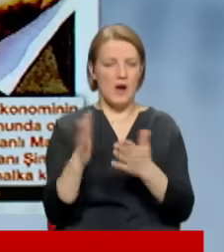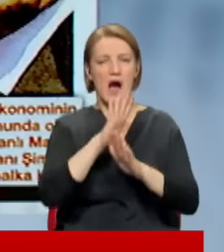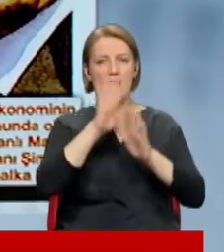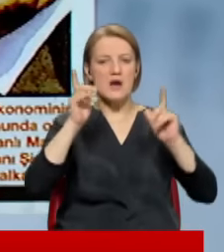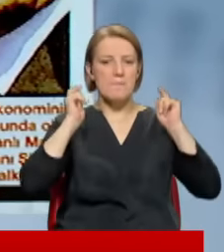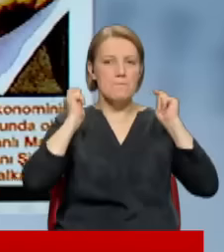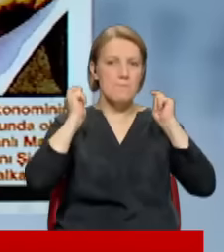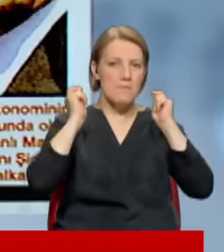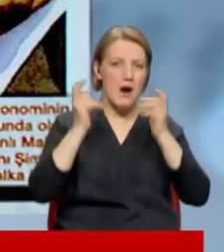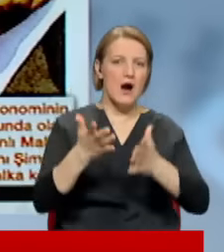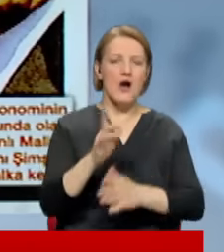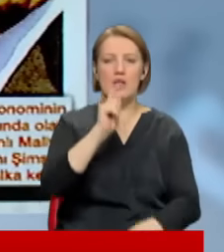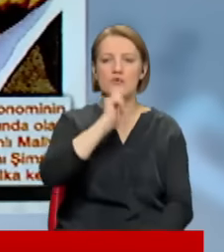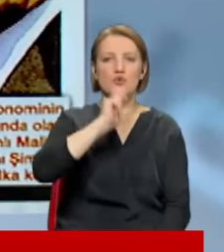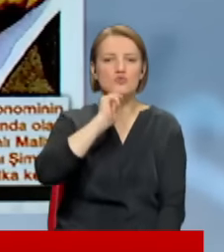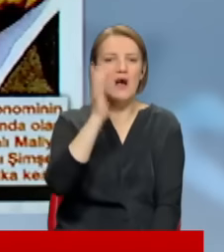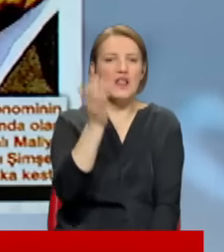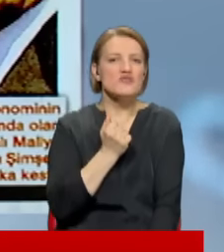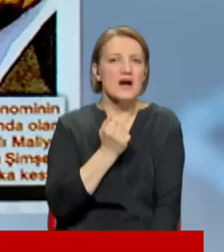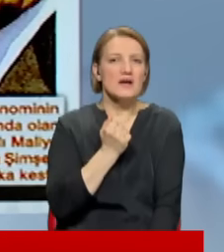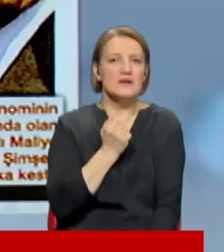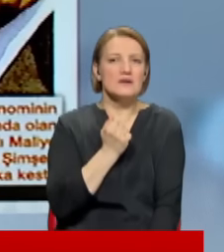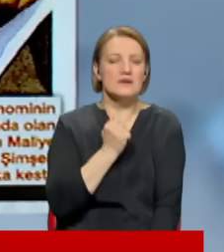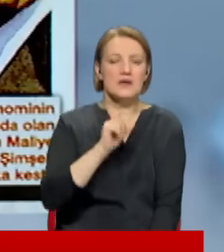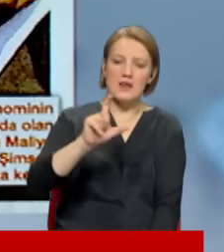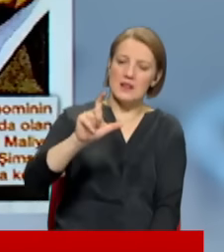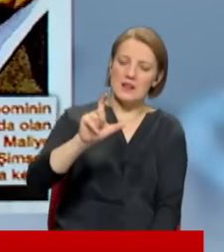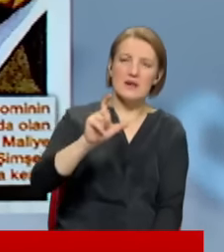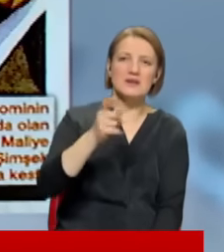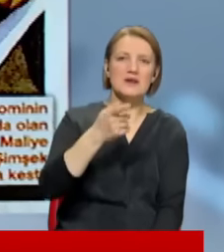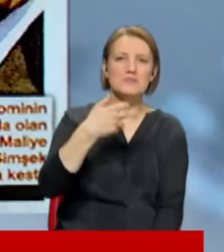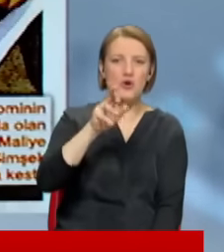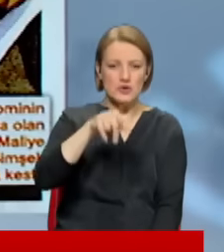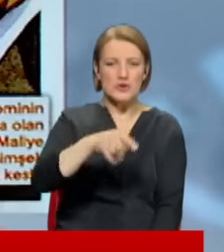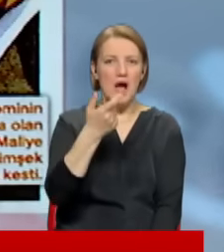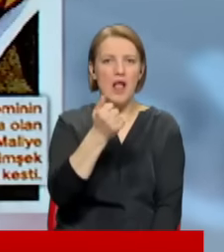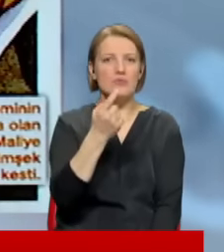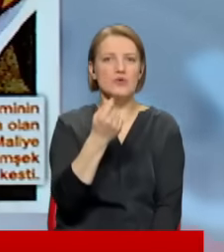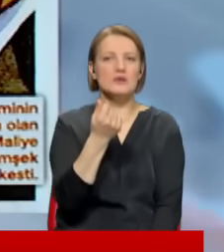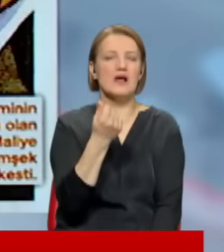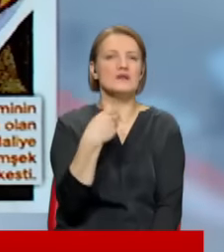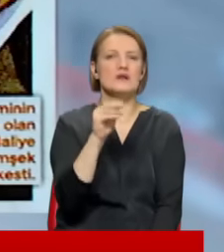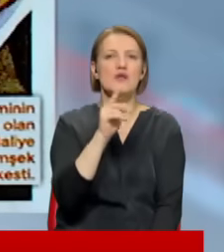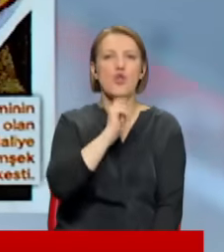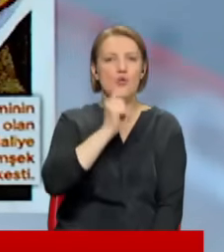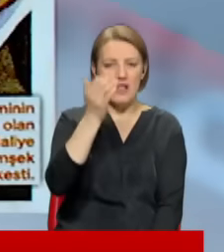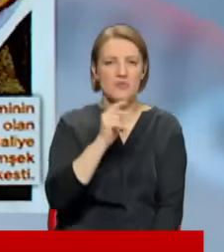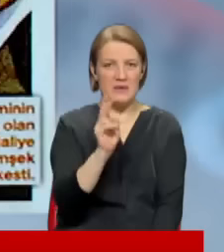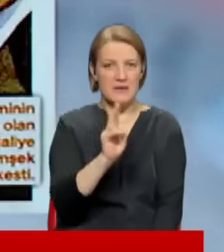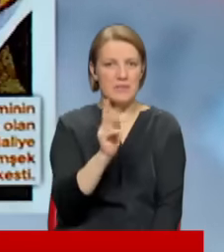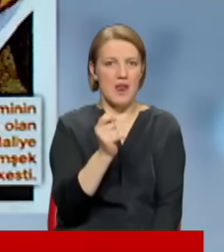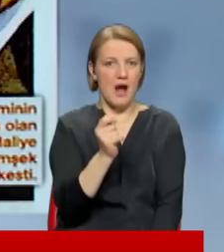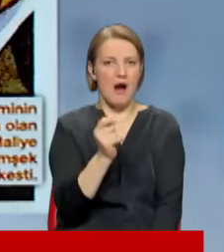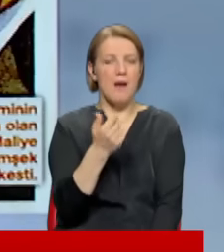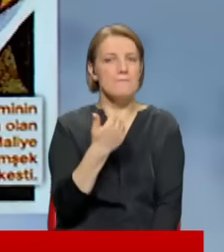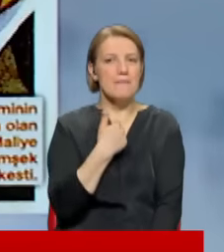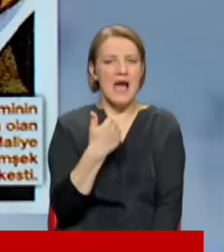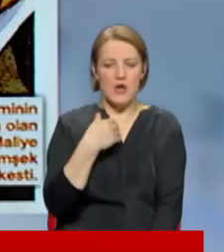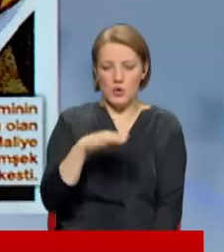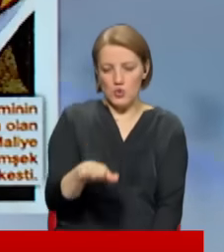şey pahalandı. Dondurma alacaktım. Külah 6,5 liradan satılıyor dondurmanın. 20 lira. Dondurma alacaktım 20 lira.